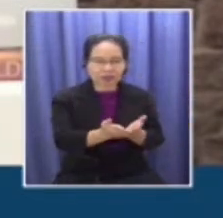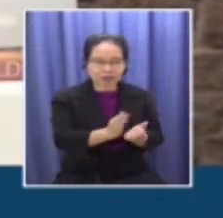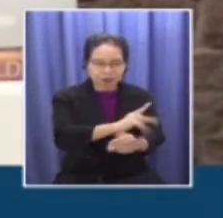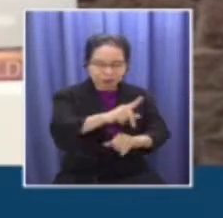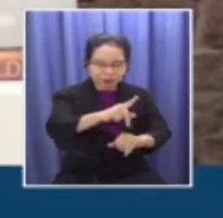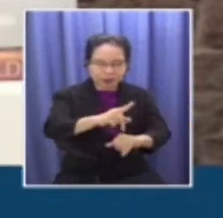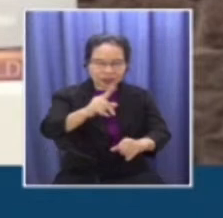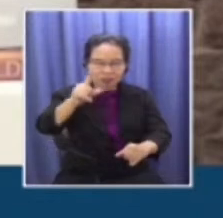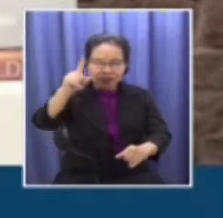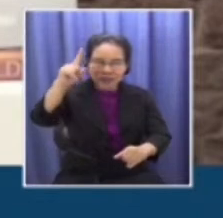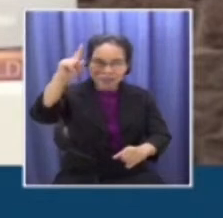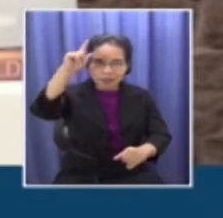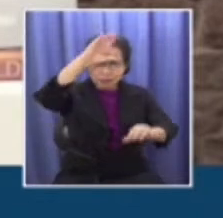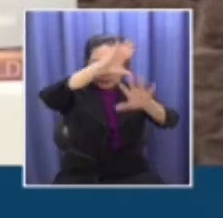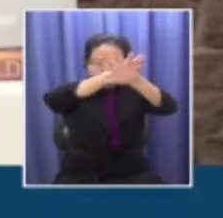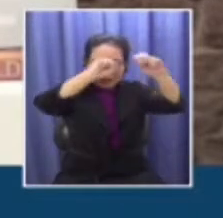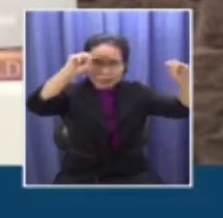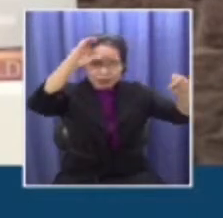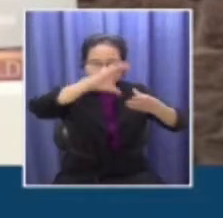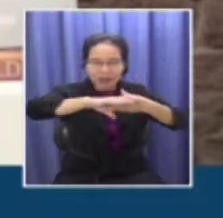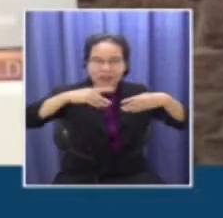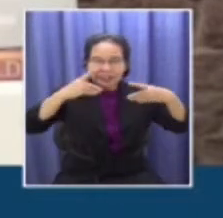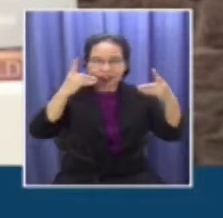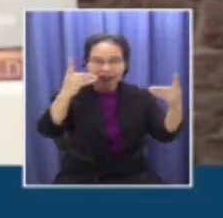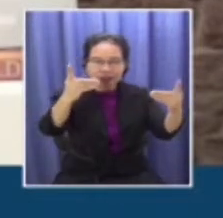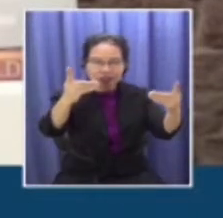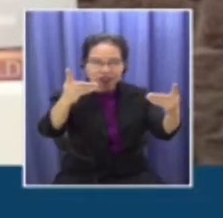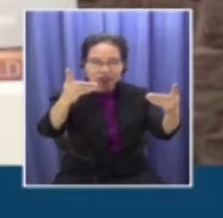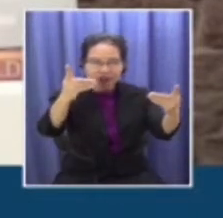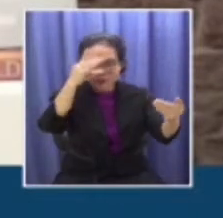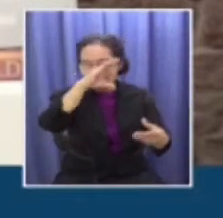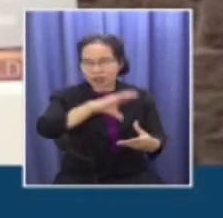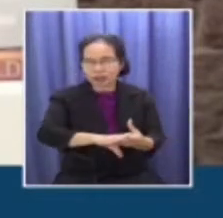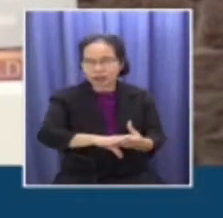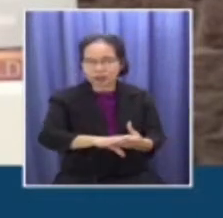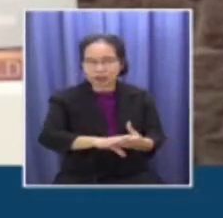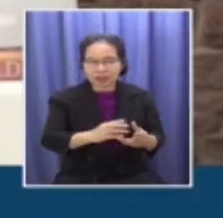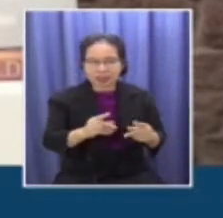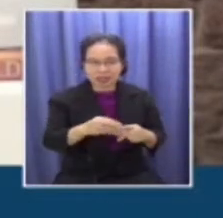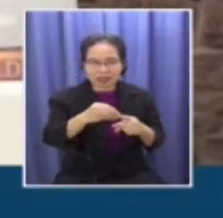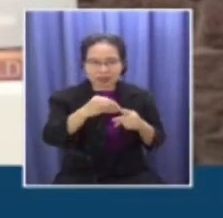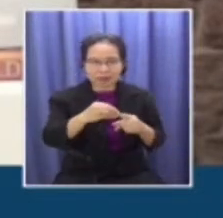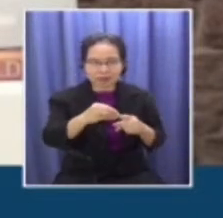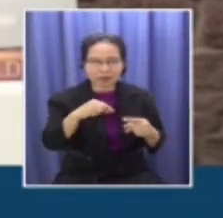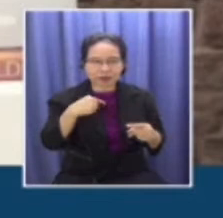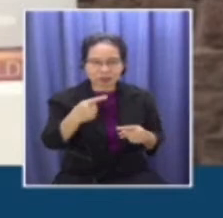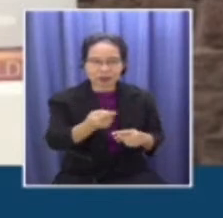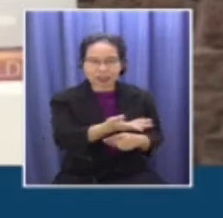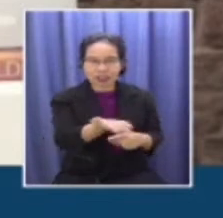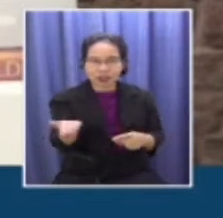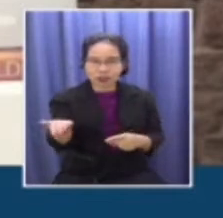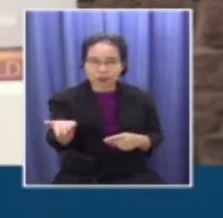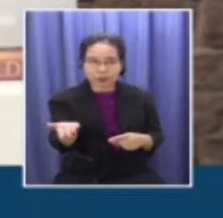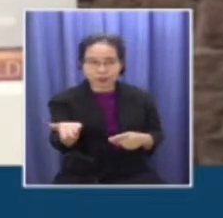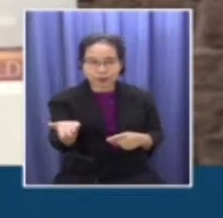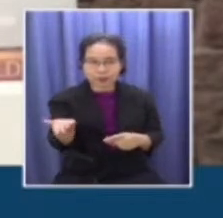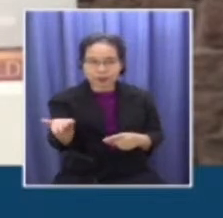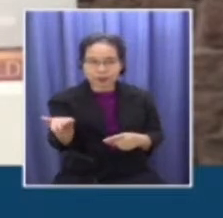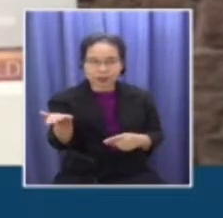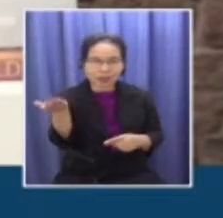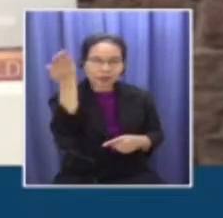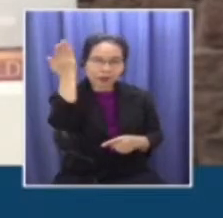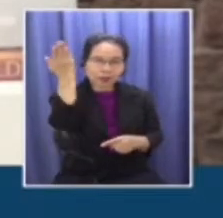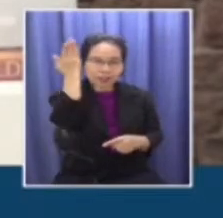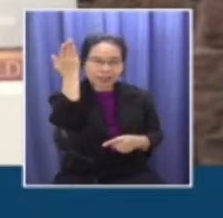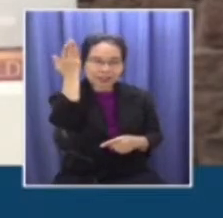sɛ wɔkyerɛ epo Filipia ma no mpo mampagine taamachi ofisa Filipia ma no mampagine yida bi